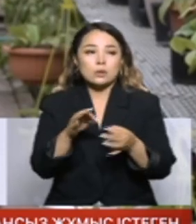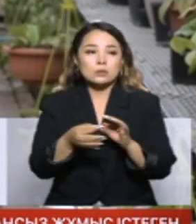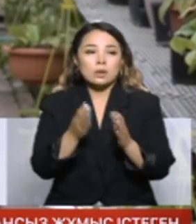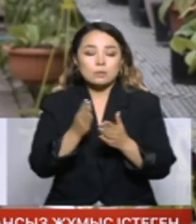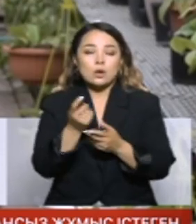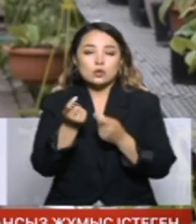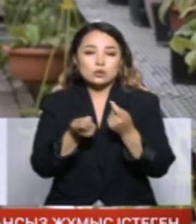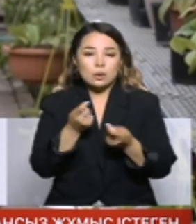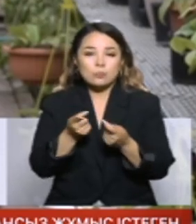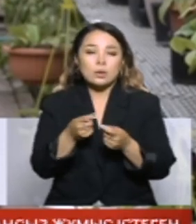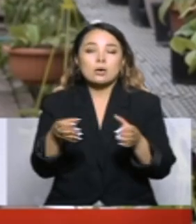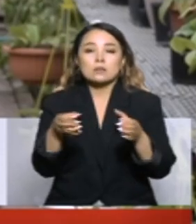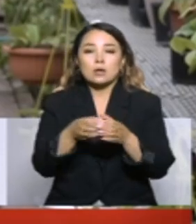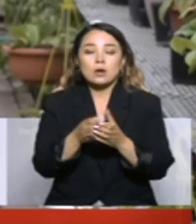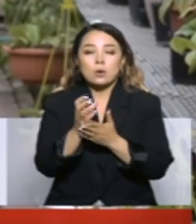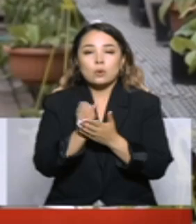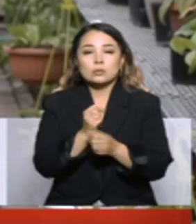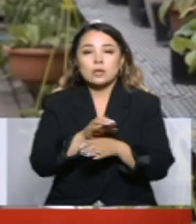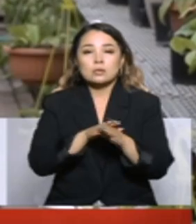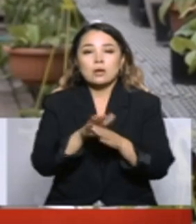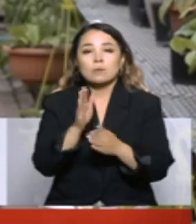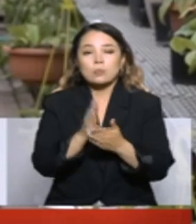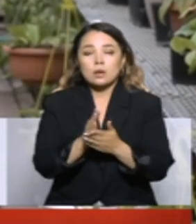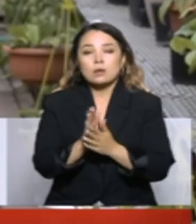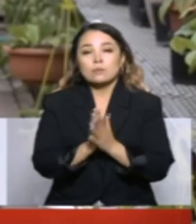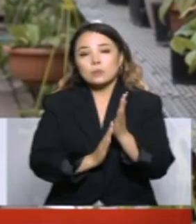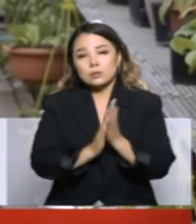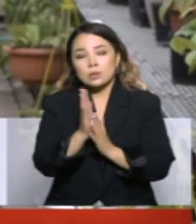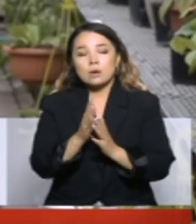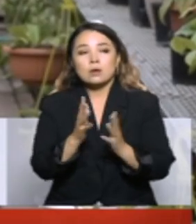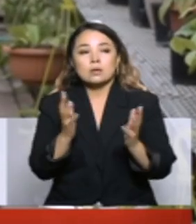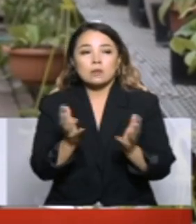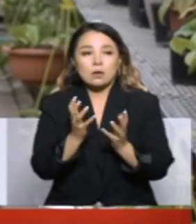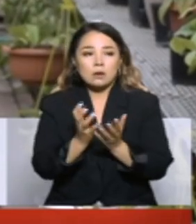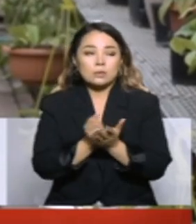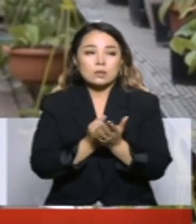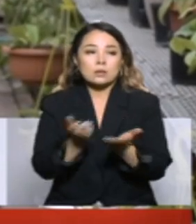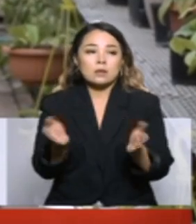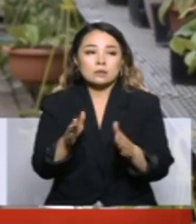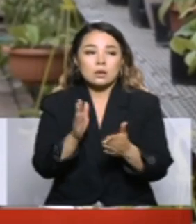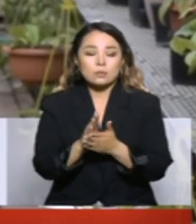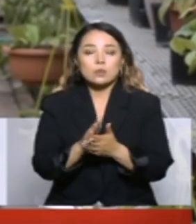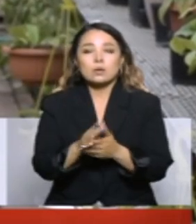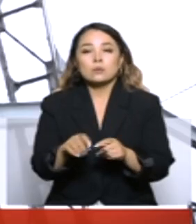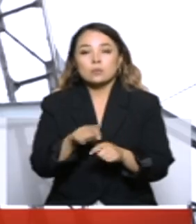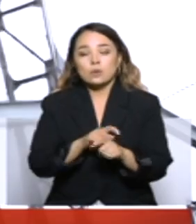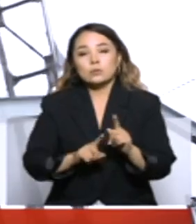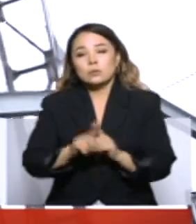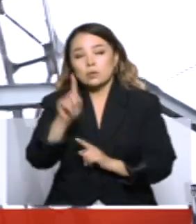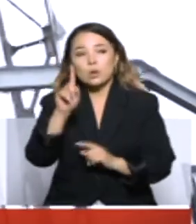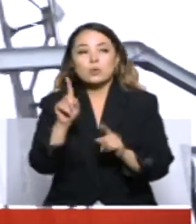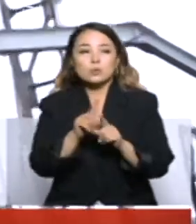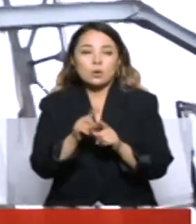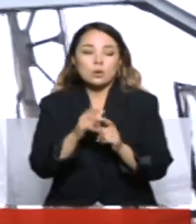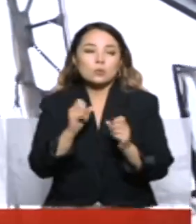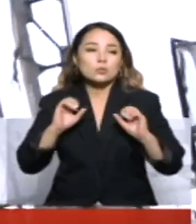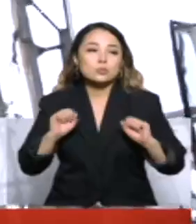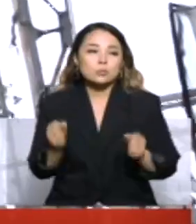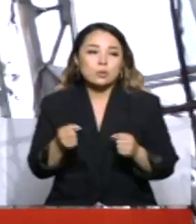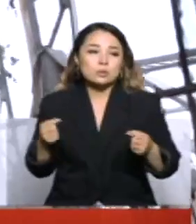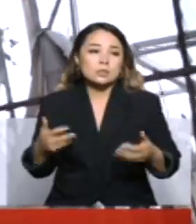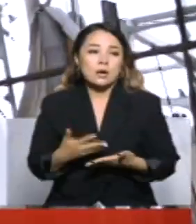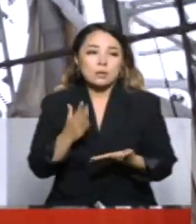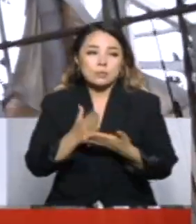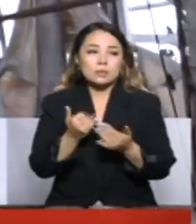Кейбіреулерінің тұқымы коллекциялық қорда бар. Жерде тұрған өсімдіктер аман қалды, биік өскендері суыққа шыдамады. Ұзындығы 20 метр болатын